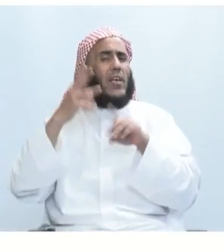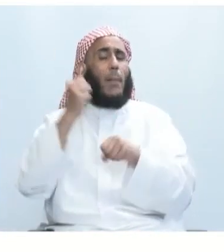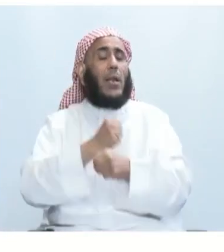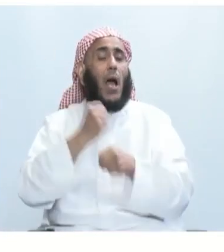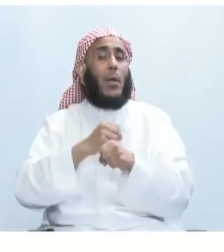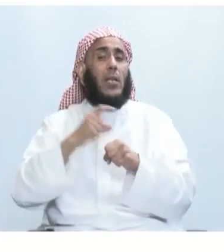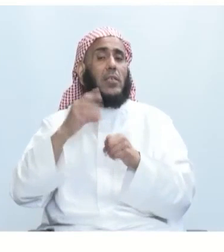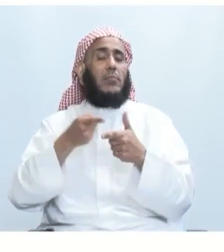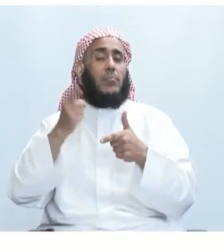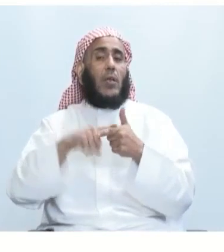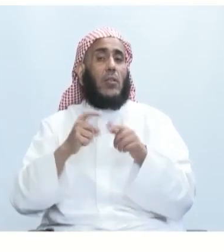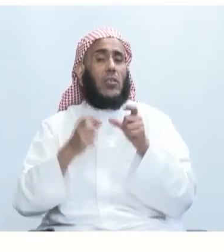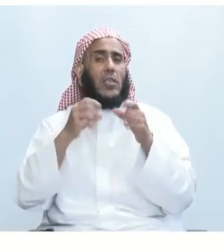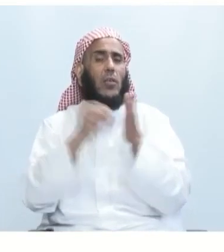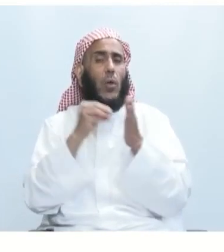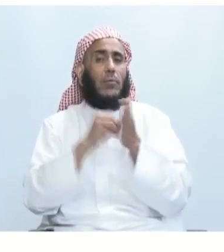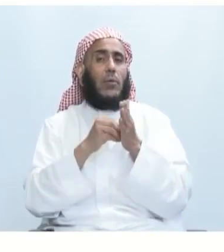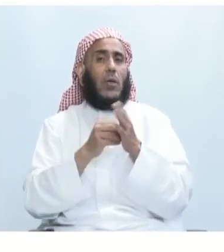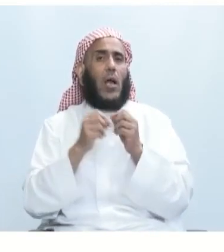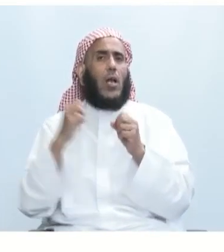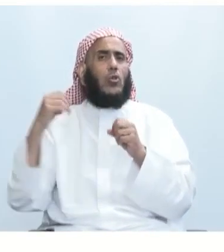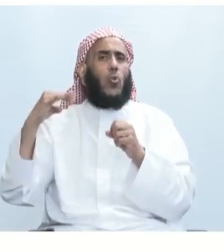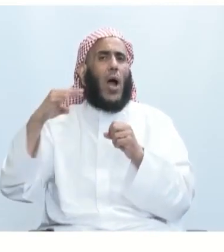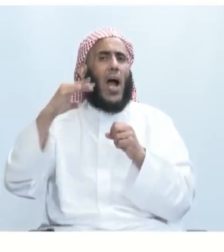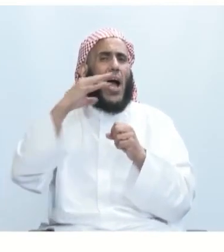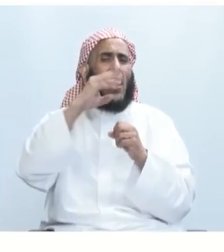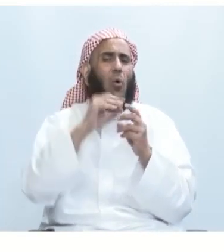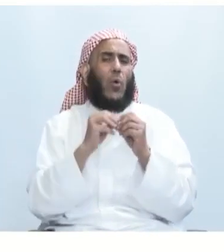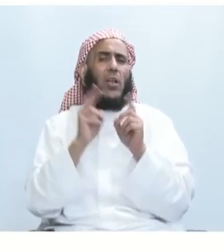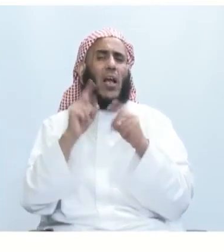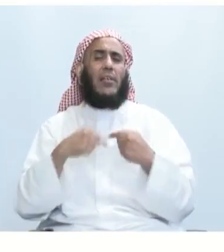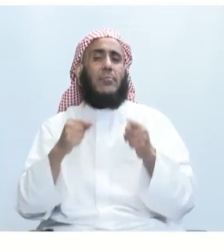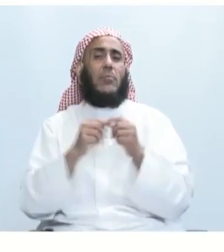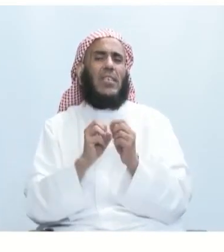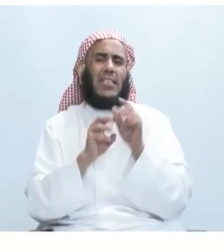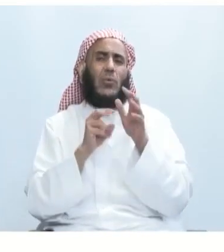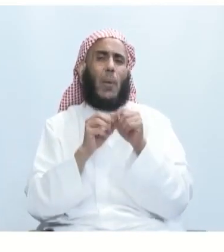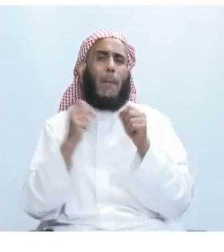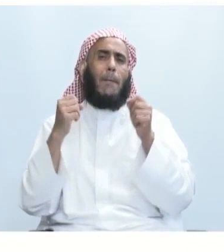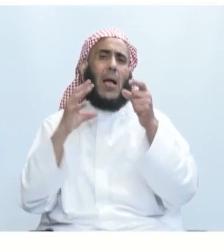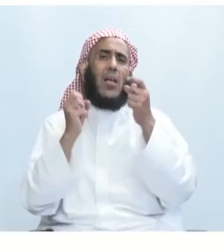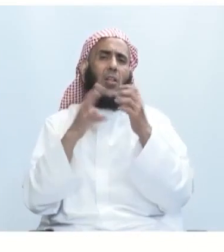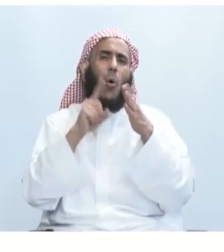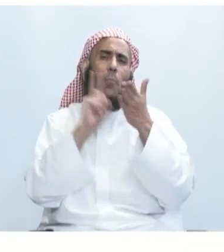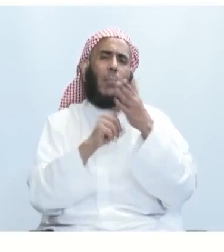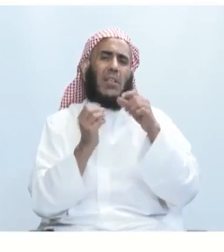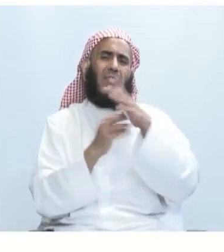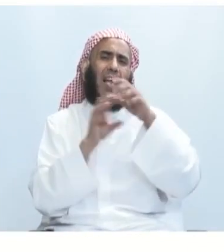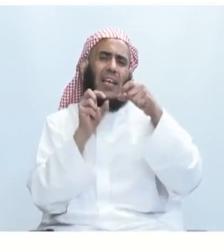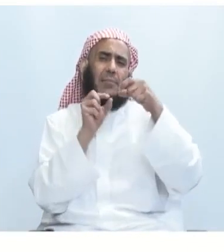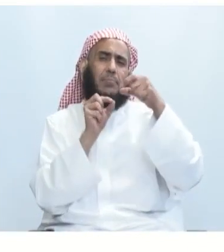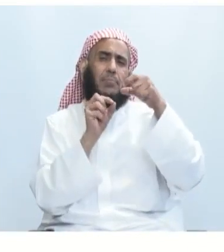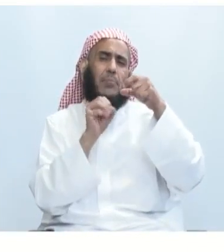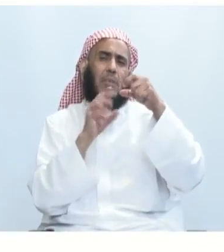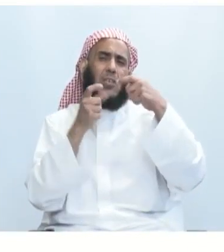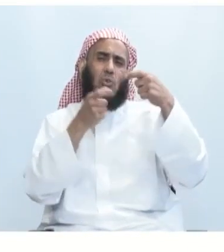انذار الحريق حيث ان الجهاز يحتوي على شعاع ضوئي عادي يصدر من باعث للضوء مثبت في نهايه انبوبه